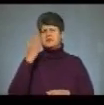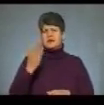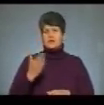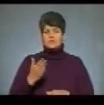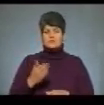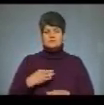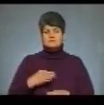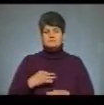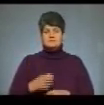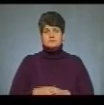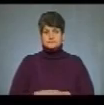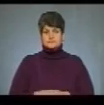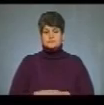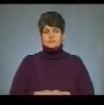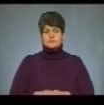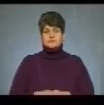нікчемність.